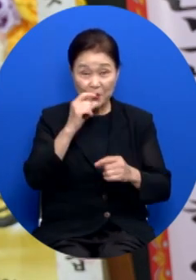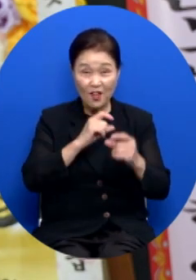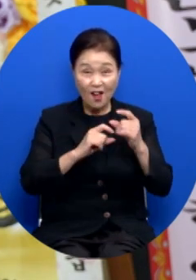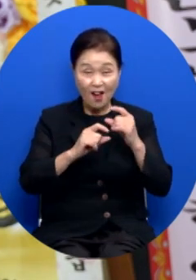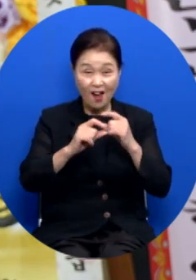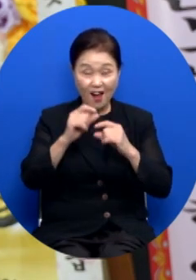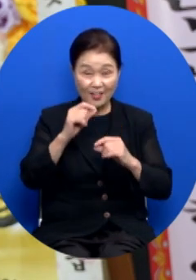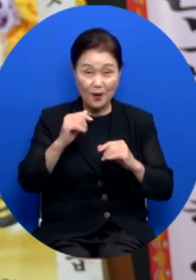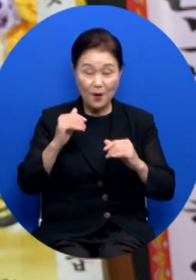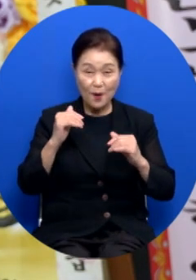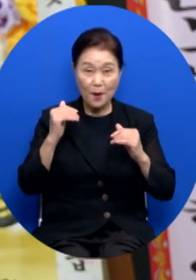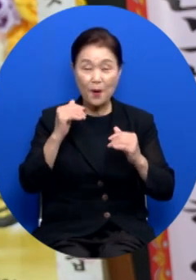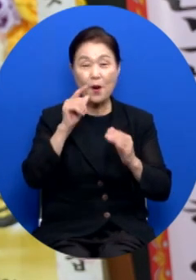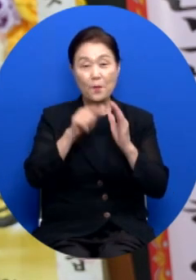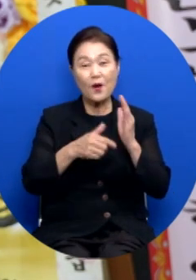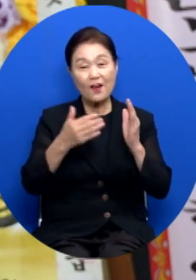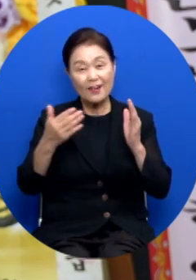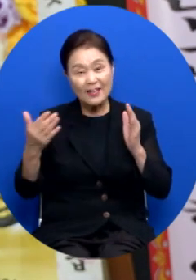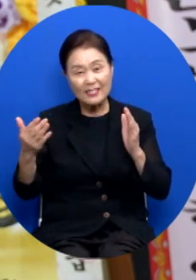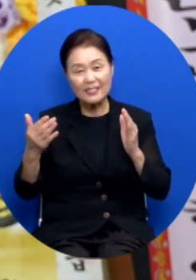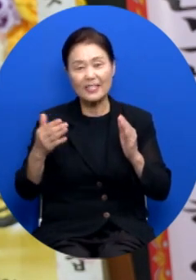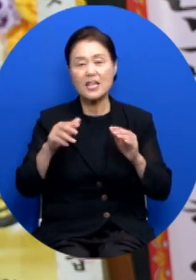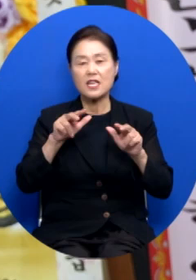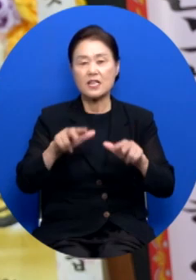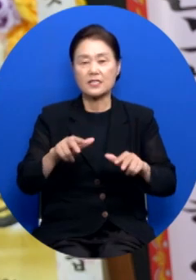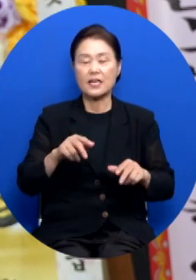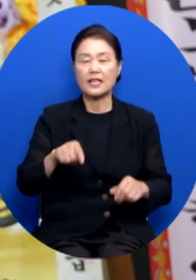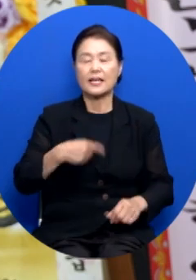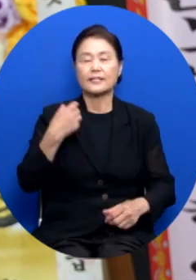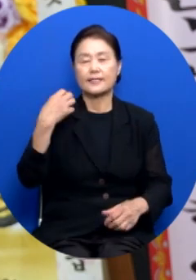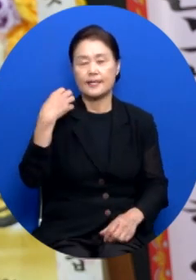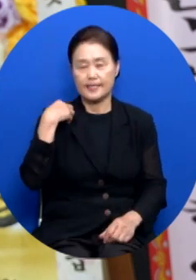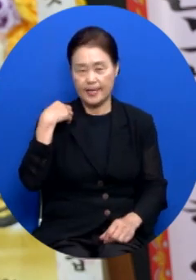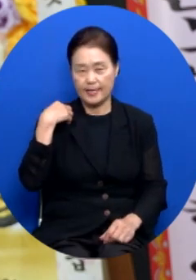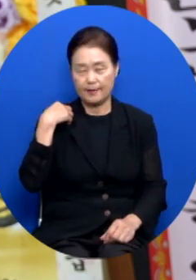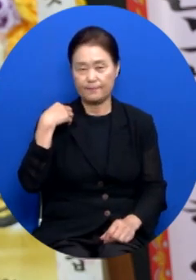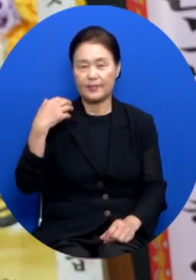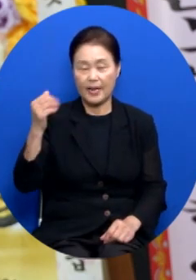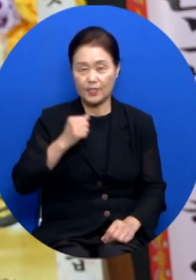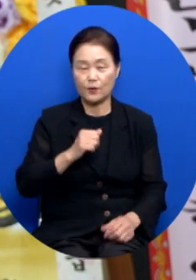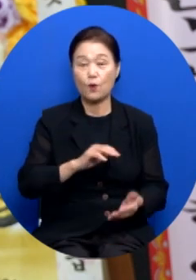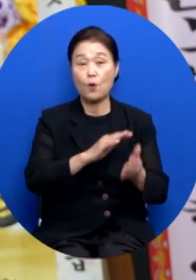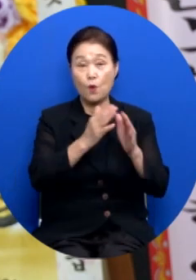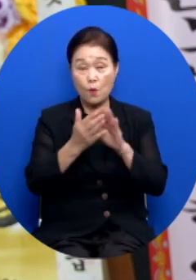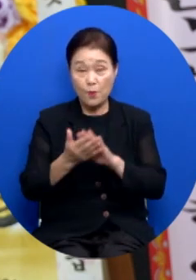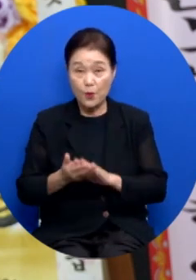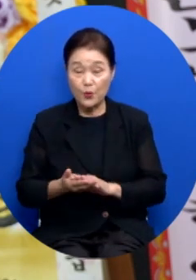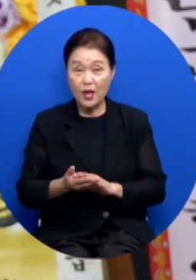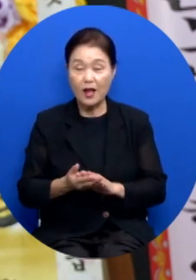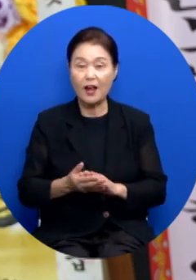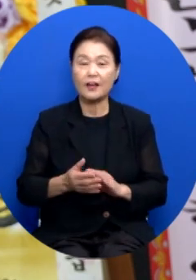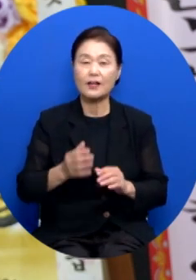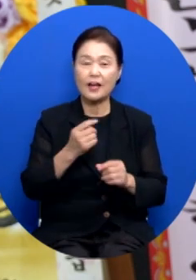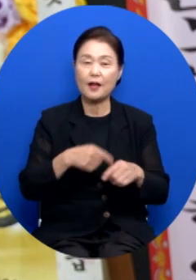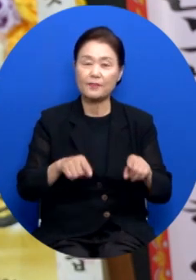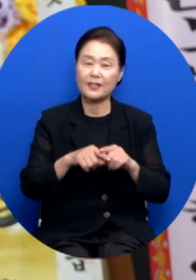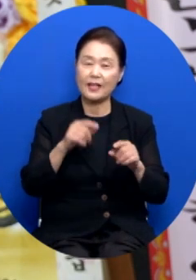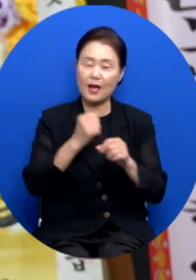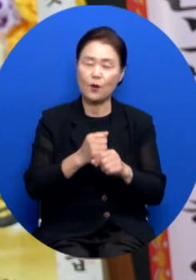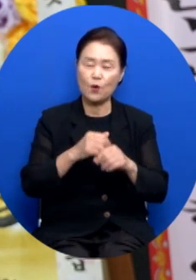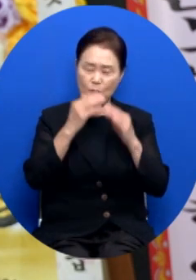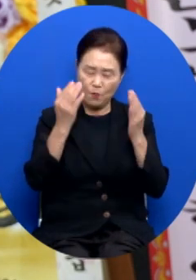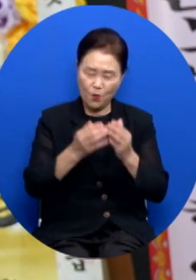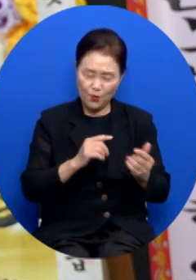중년의 자리를 위치하기 위해 변화를 시도하고 또 모든 것을 품어 함께 아우를 수